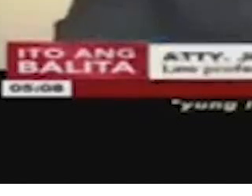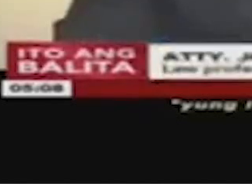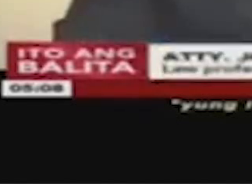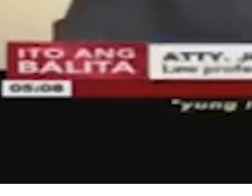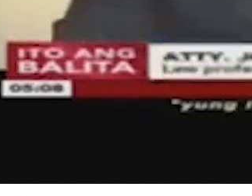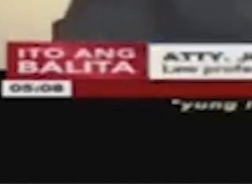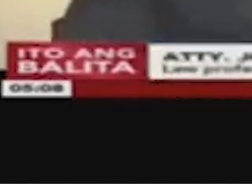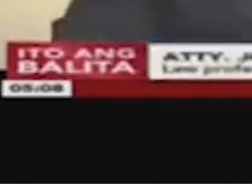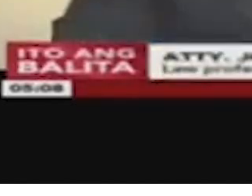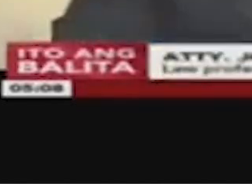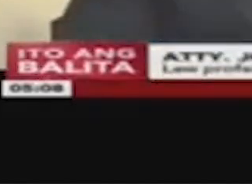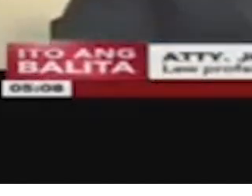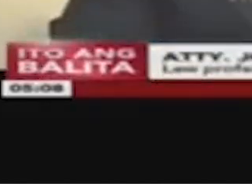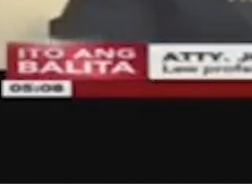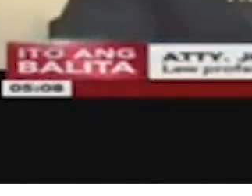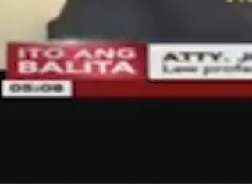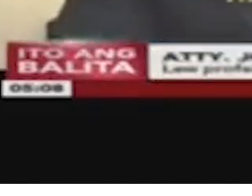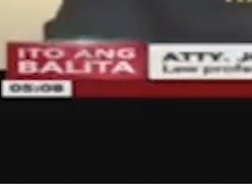eh. Ang dating sa akin,